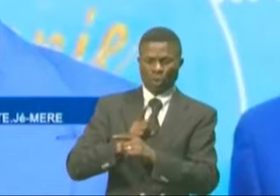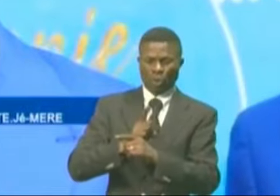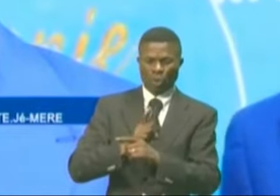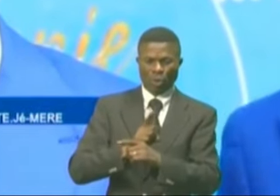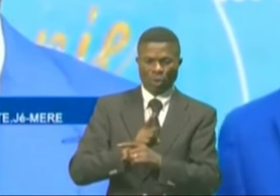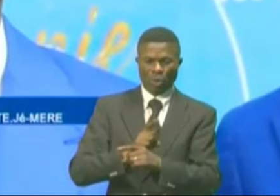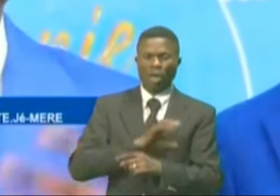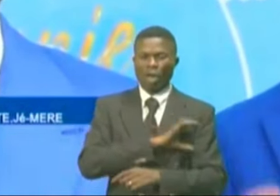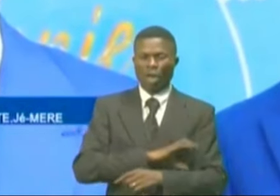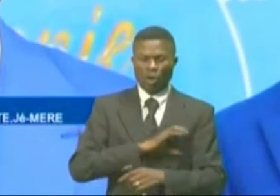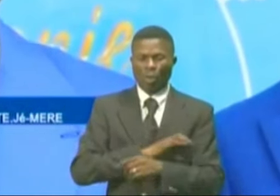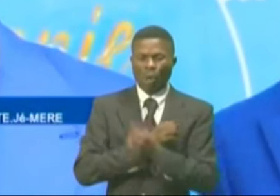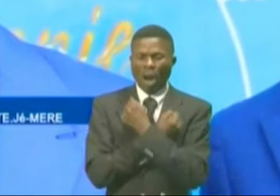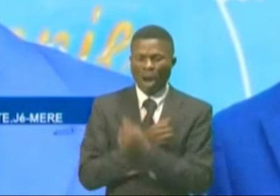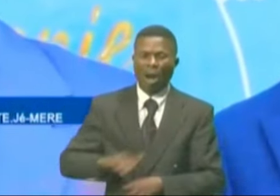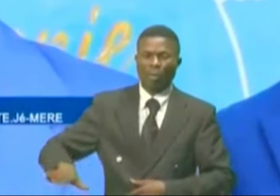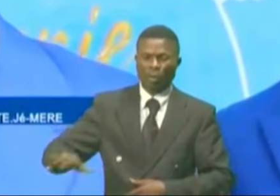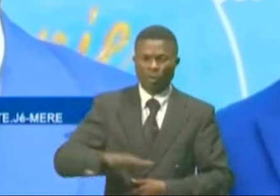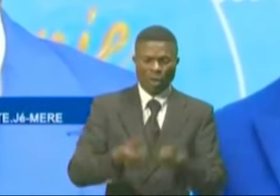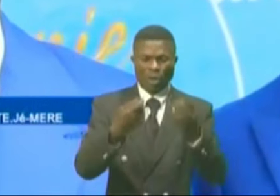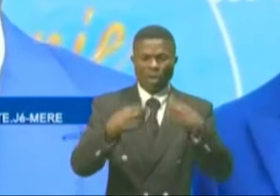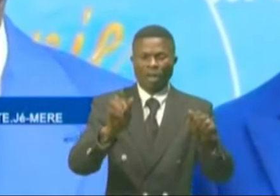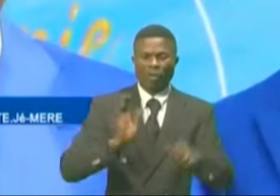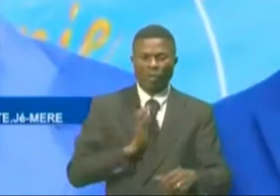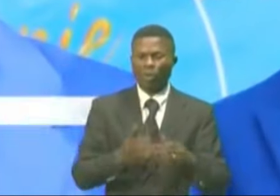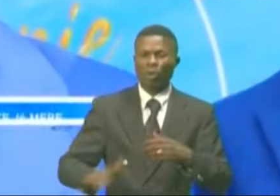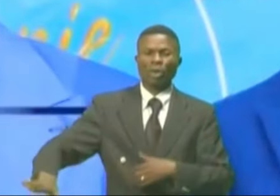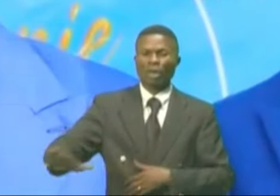attitude patriotique pour ne pas vendre notre